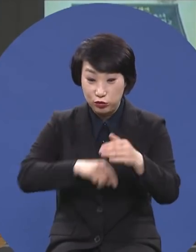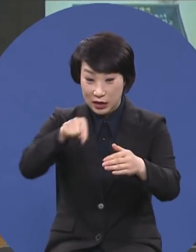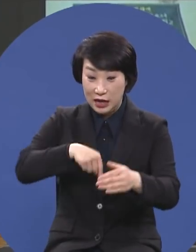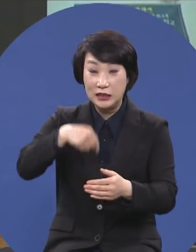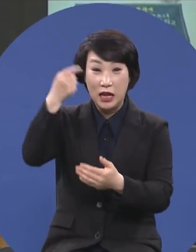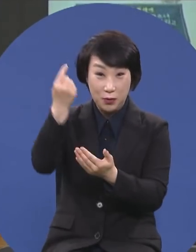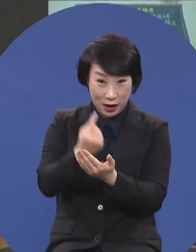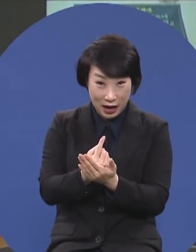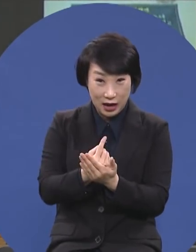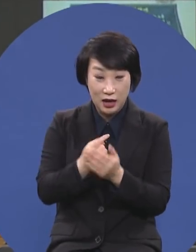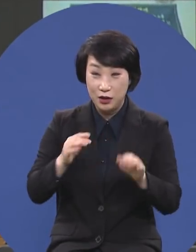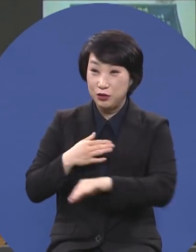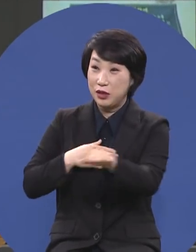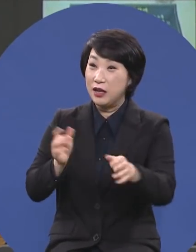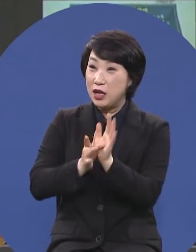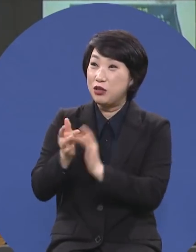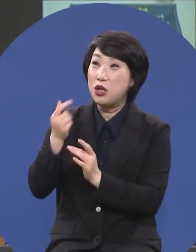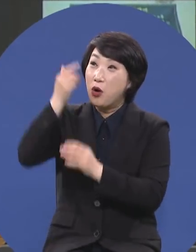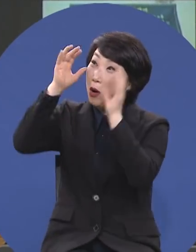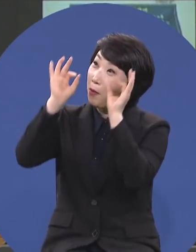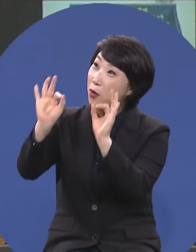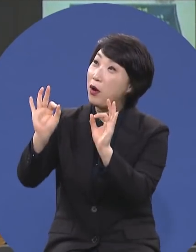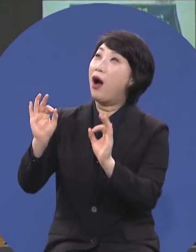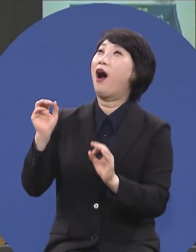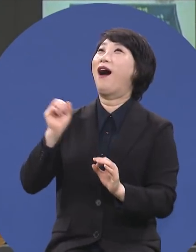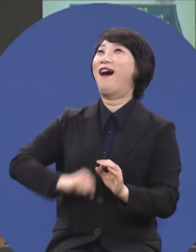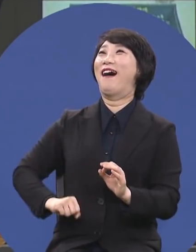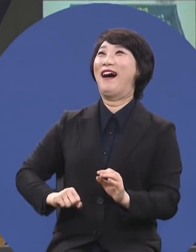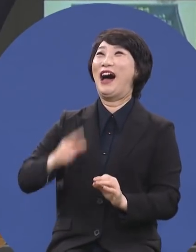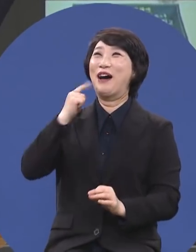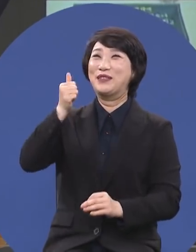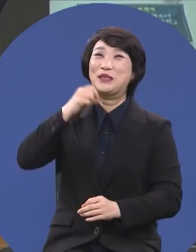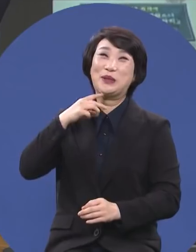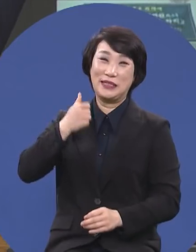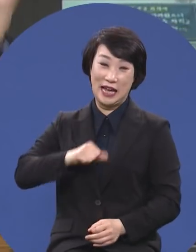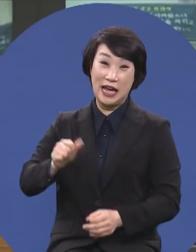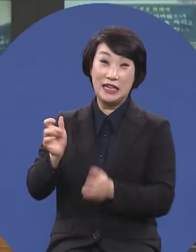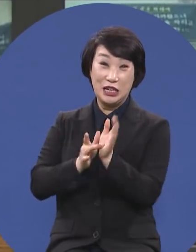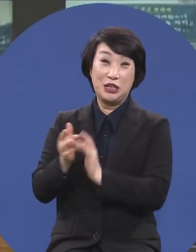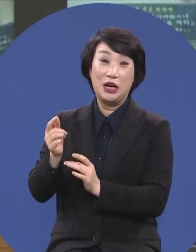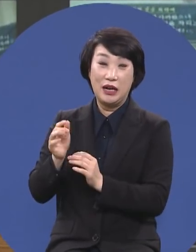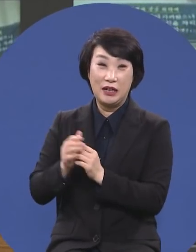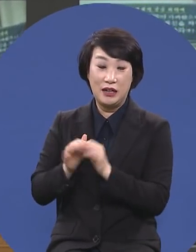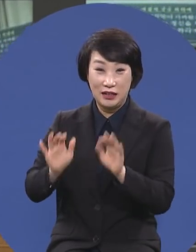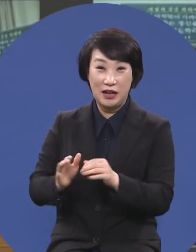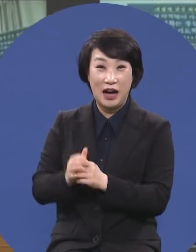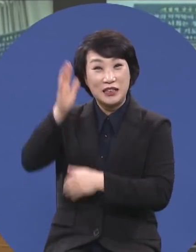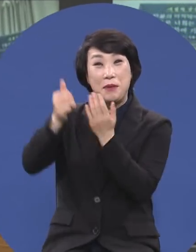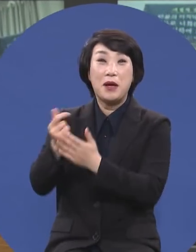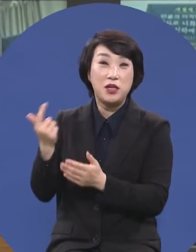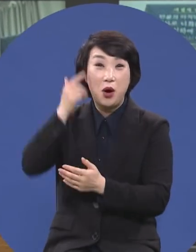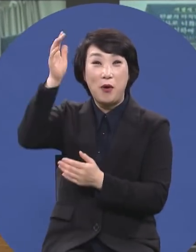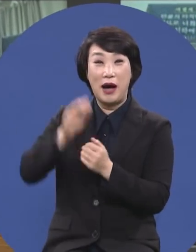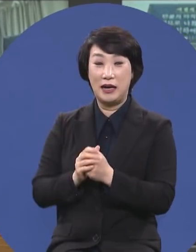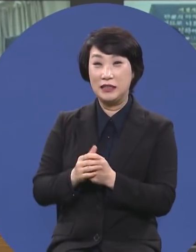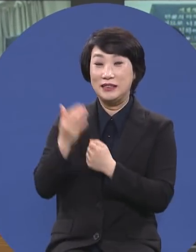가운데 거하심에 우리가 그의 영광을 보니 아버지의 독생자의 영광이요 은혜와